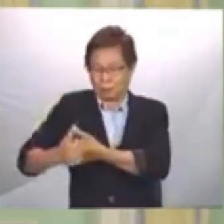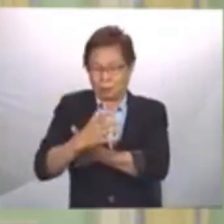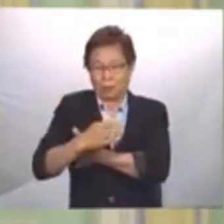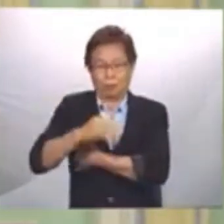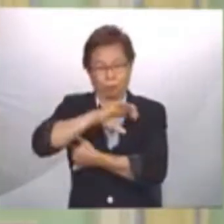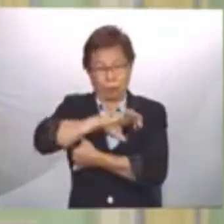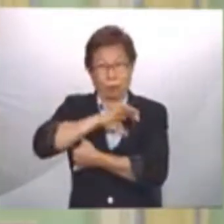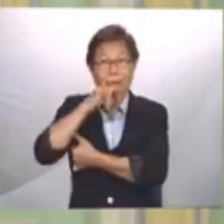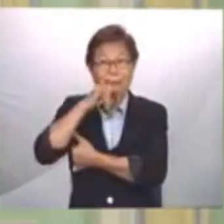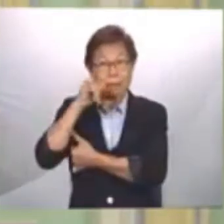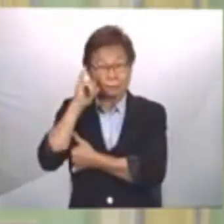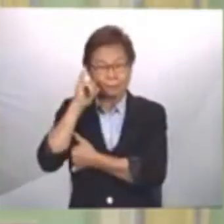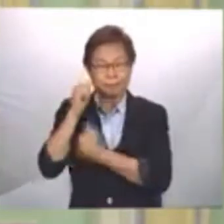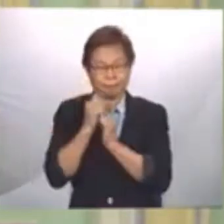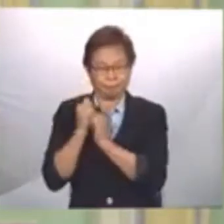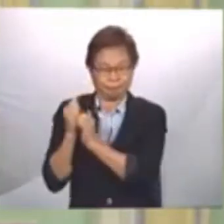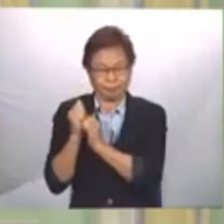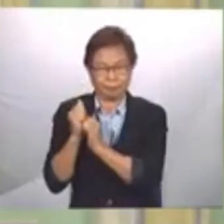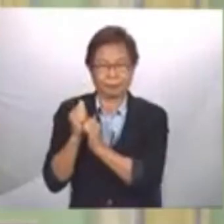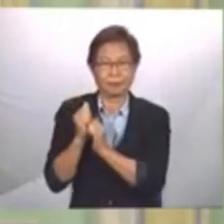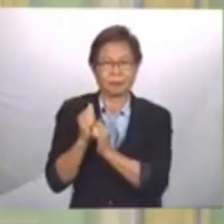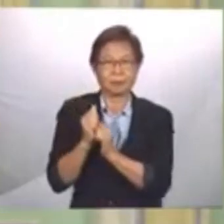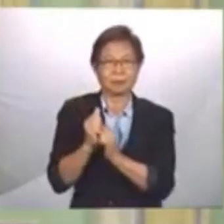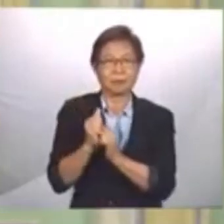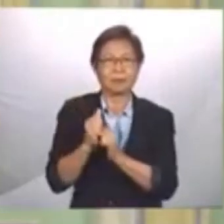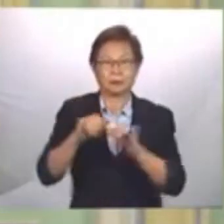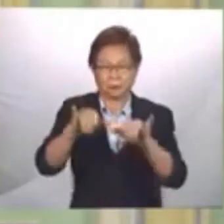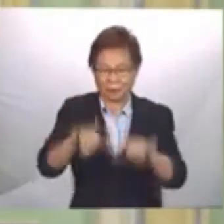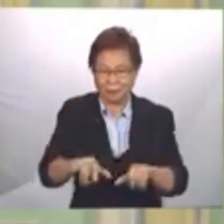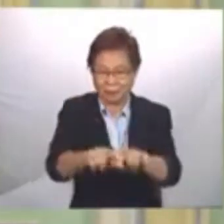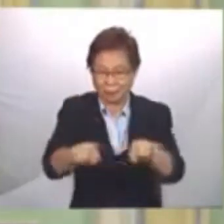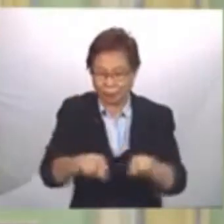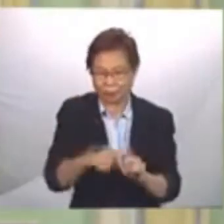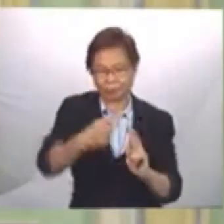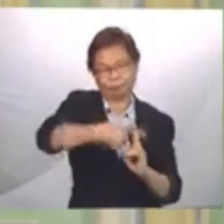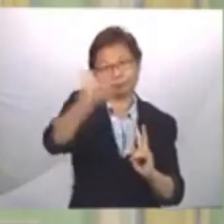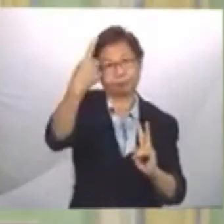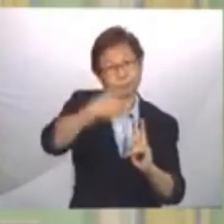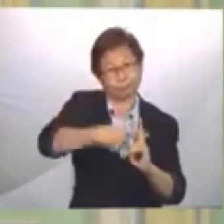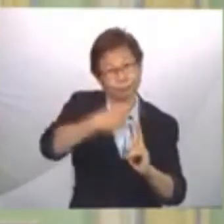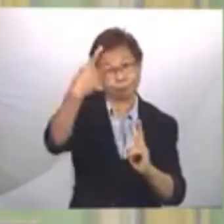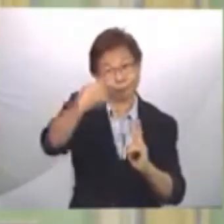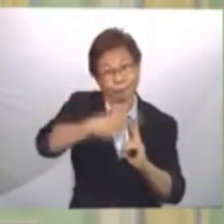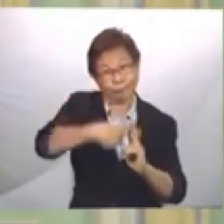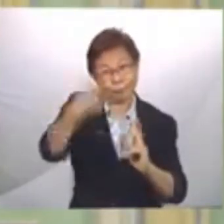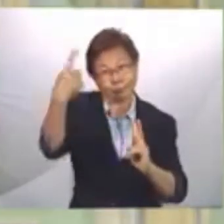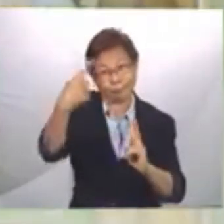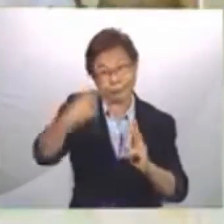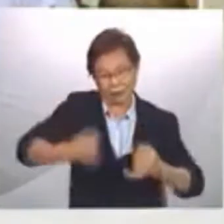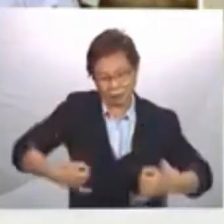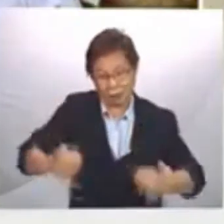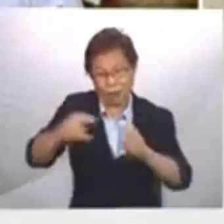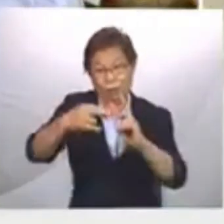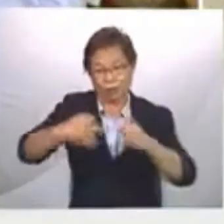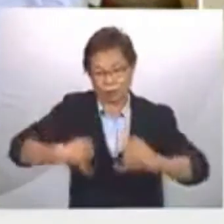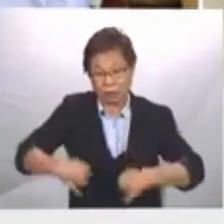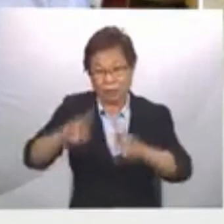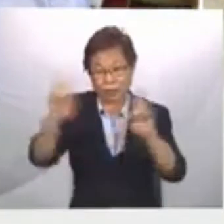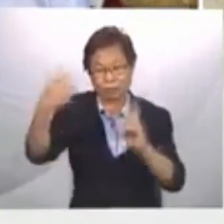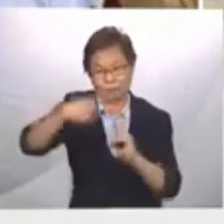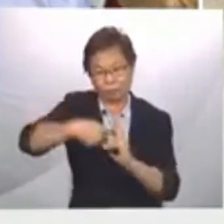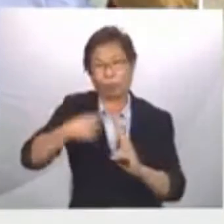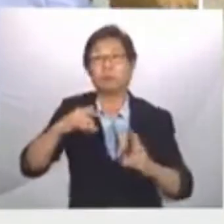pihak polis berada di kawasan-kawasan sekatan jalan raya ataupun roadblock. Dan semalam